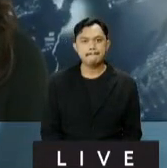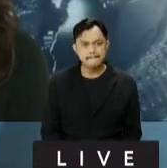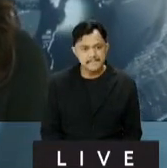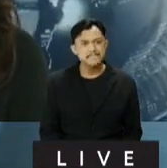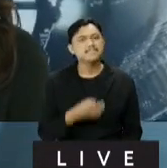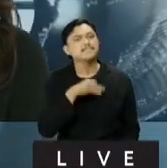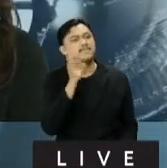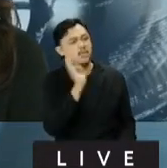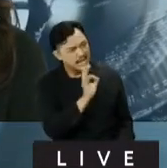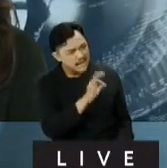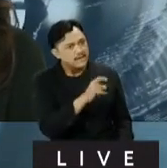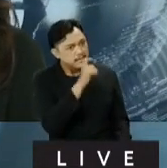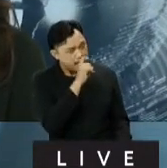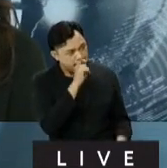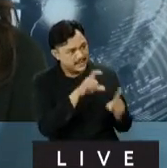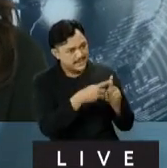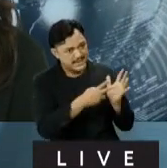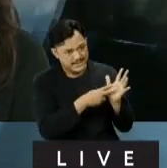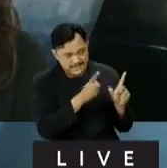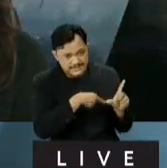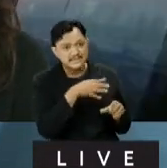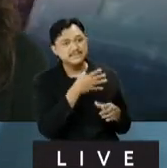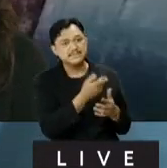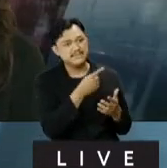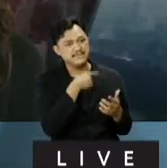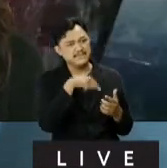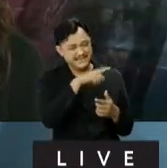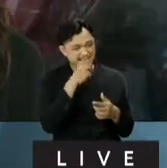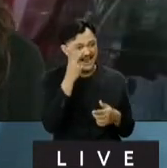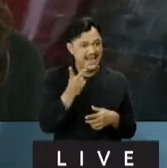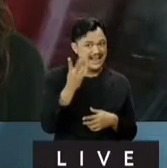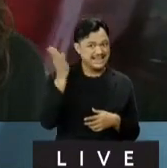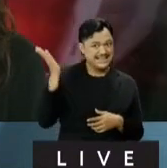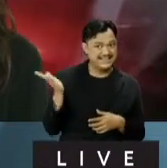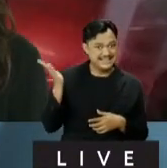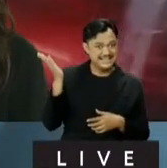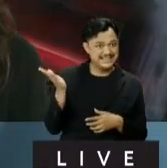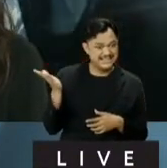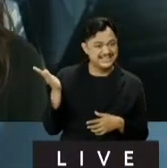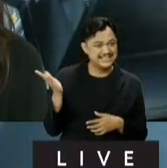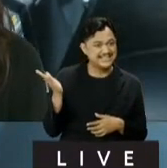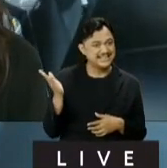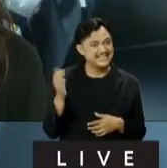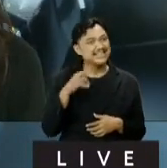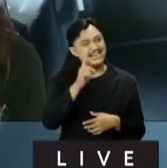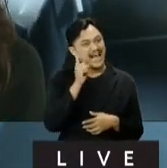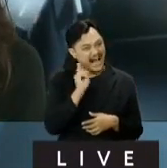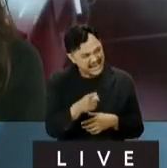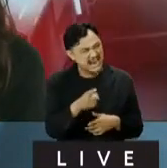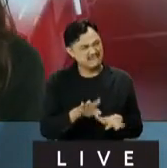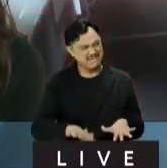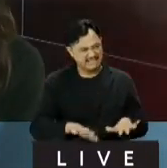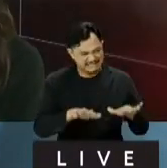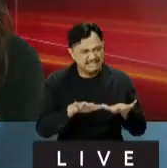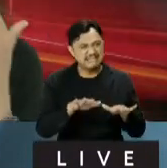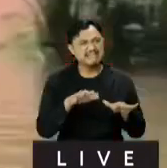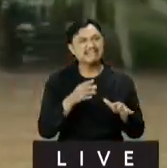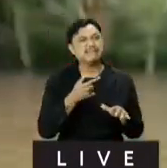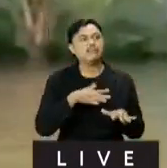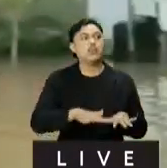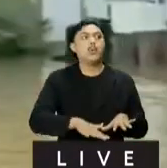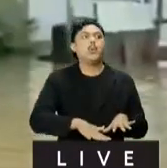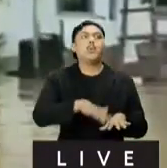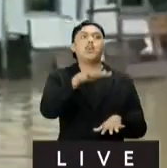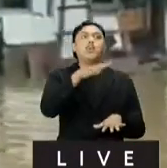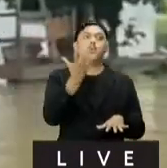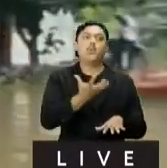Pak Daniel, kalau kita lihat dari tayangan di layar kaca ini terlihat bahwa tinggi banjir ini cukup tinggi begitu, Pak, hingga bisa masuk ke